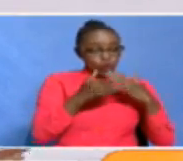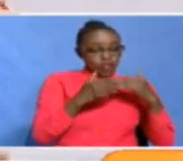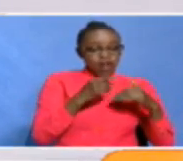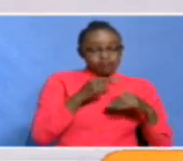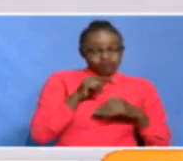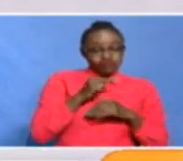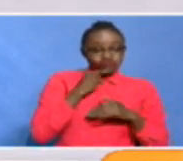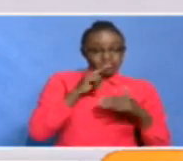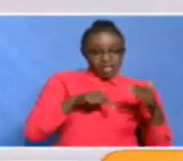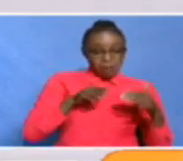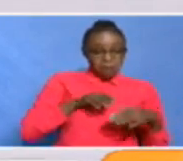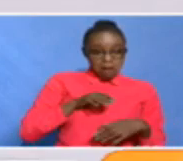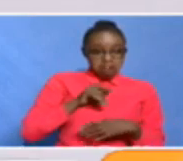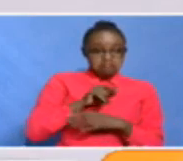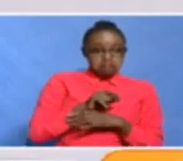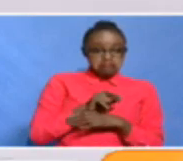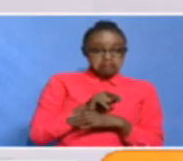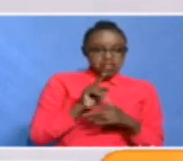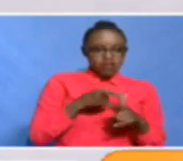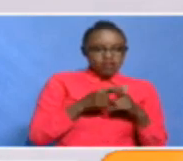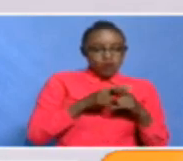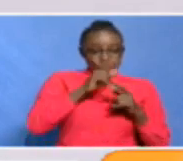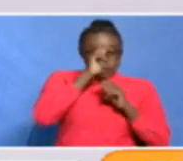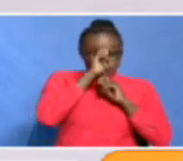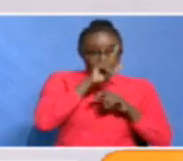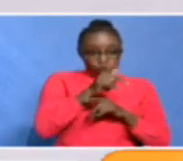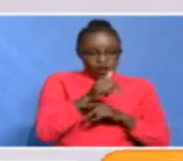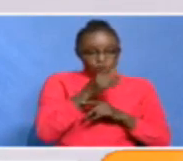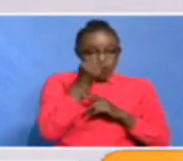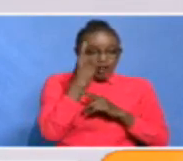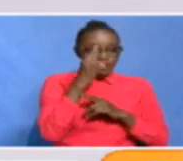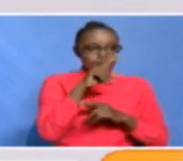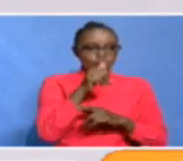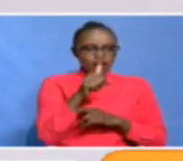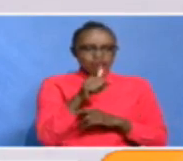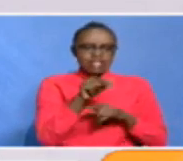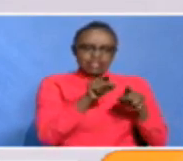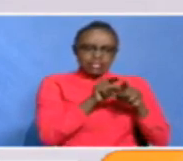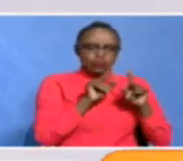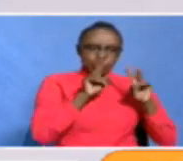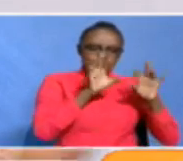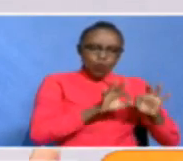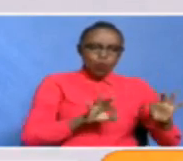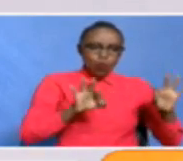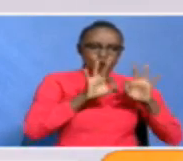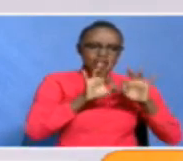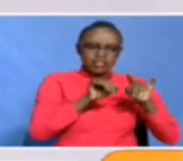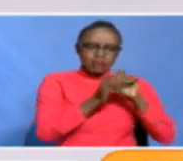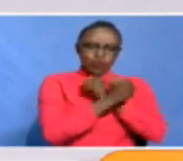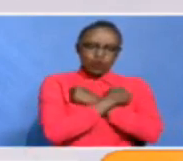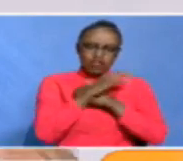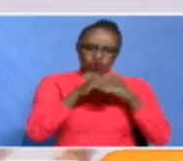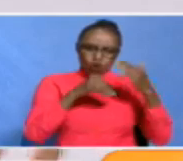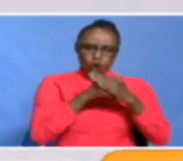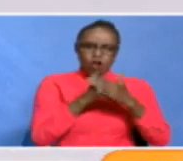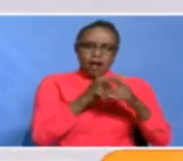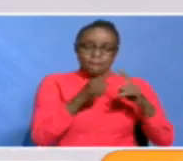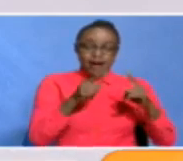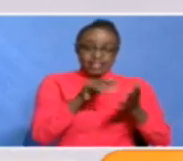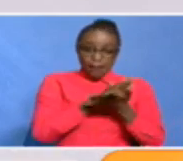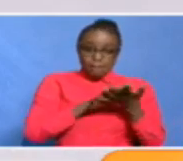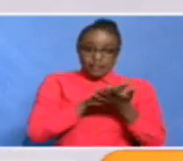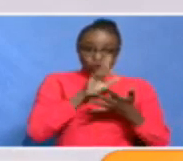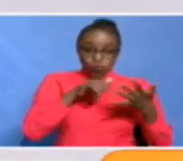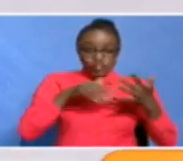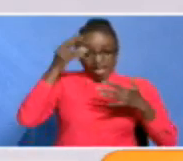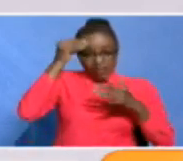kwamba tunapokuwa tunaenda elimu, tuheshimiane, tuelewane, tuthaminiane na tupendane, sivyo? Sote. Lakini elimu ni muhimu. Hata